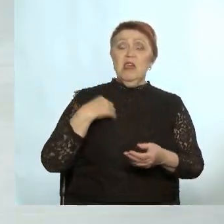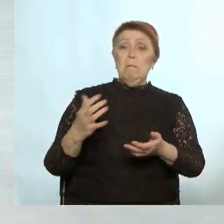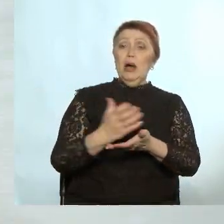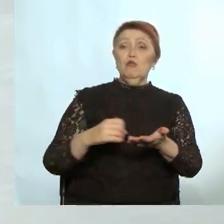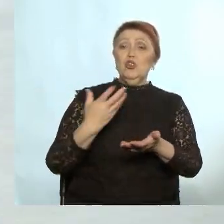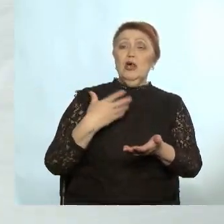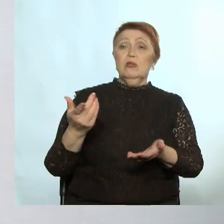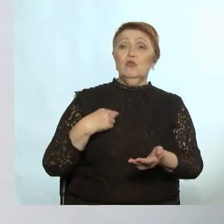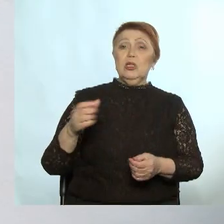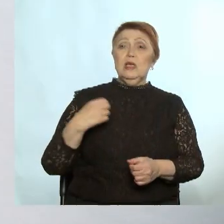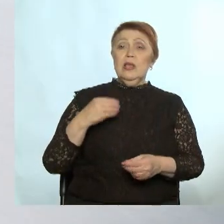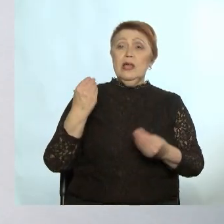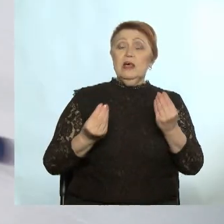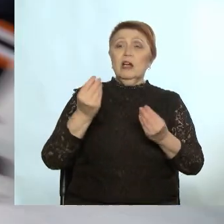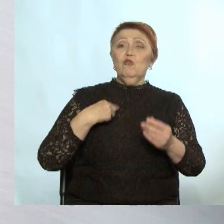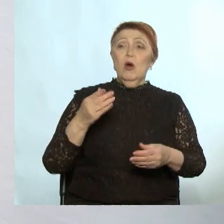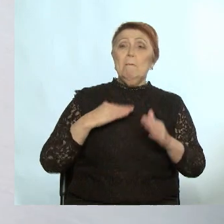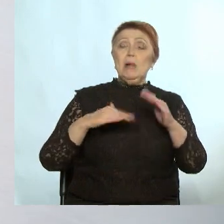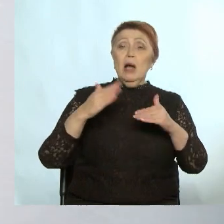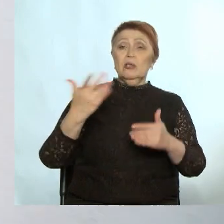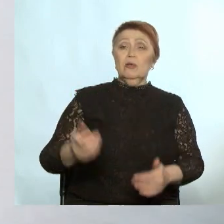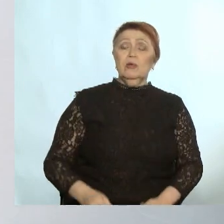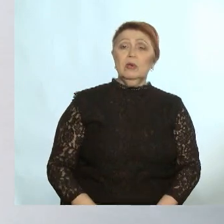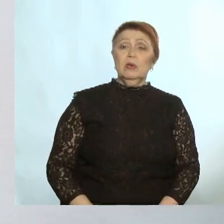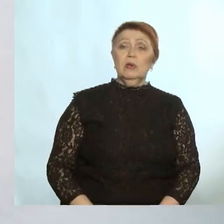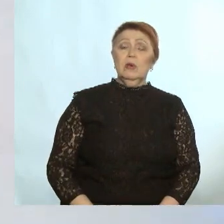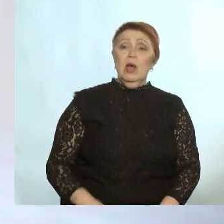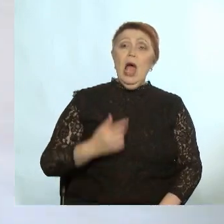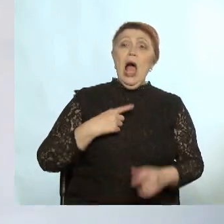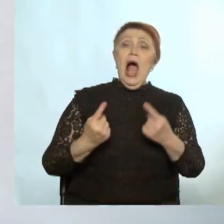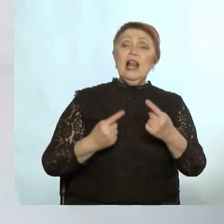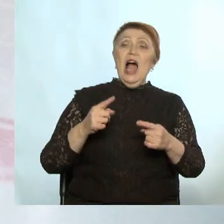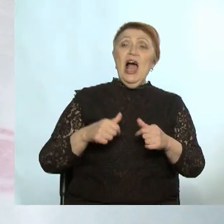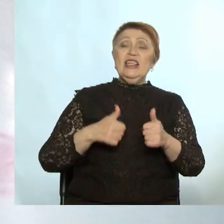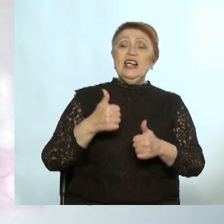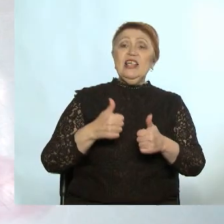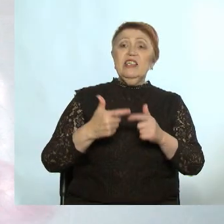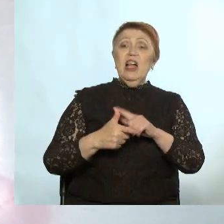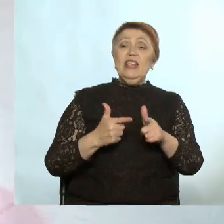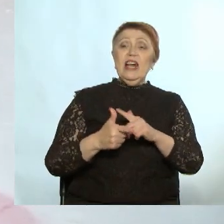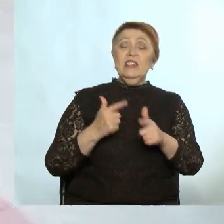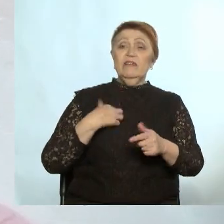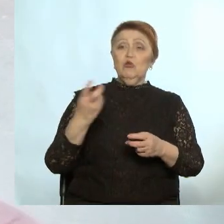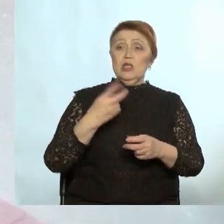не играют. Поэтому, конечно, альтернатива нашей школе «Амур» должна быть.